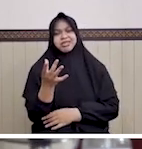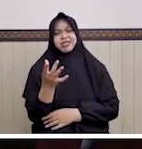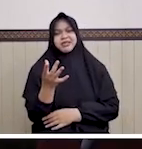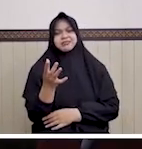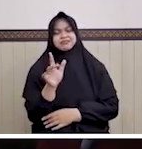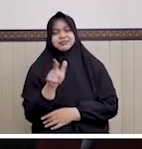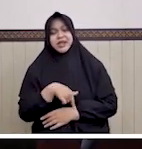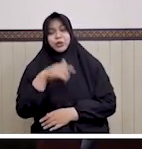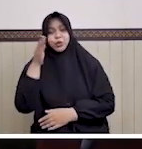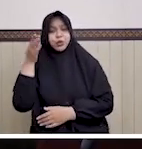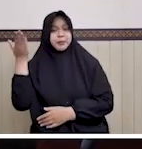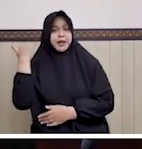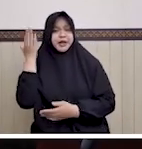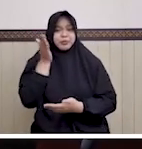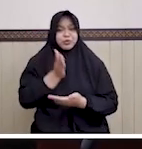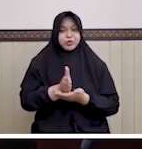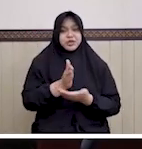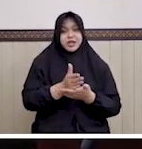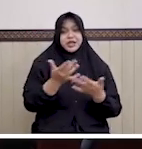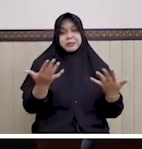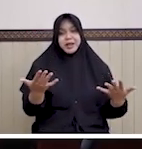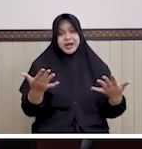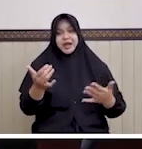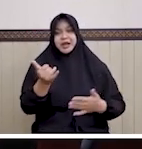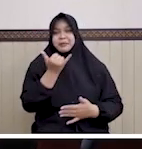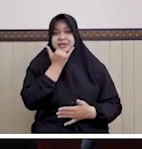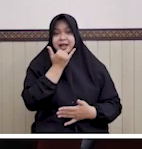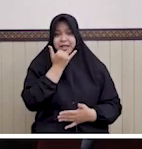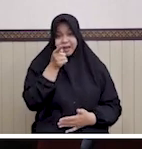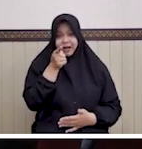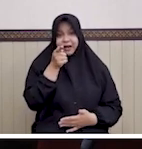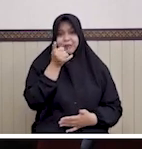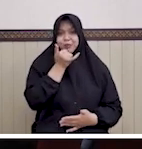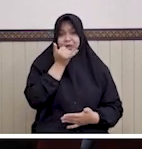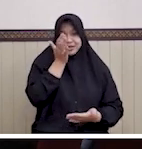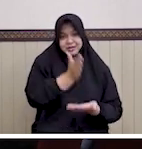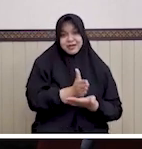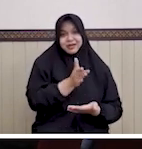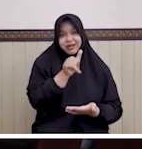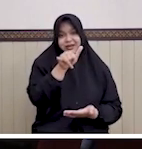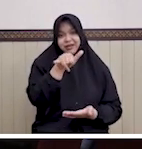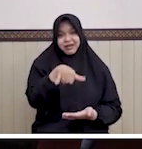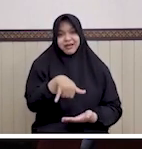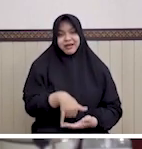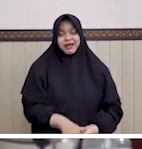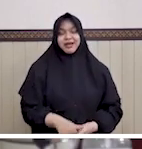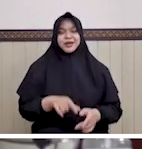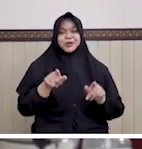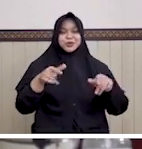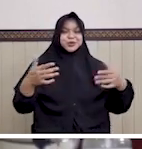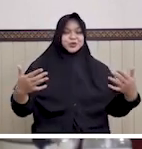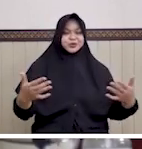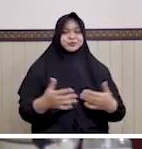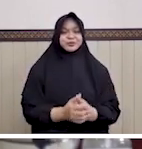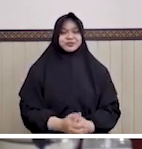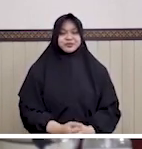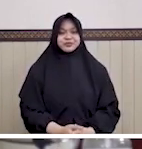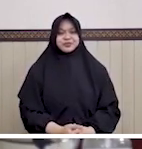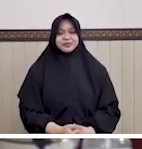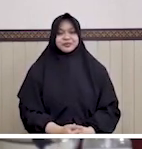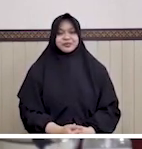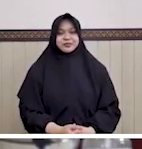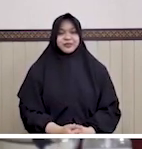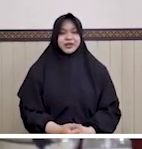nih kemarin itu putusannya gimana bersalah kan bersalah Eh nah di dalam